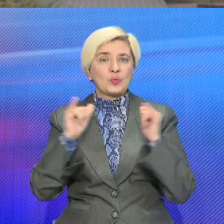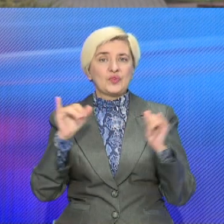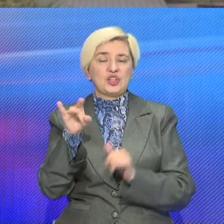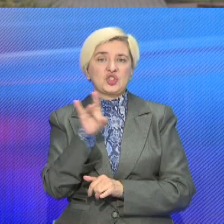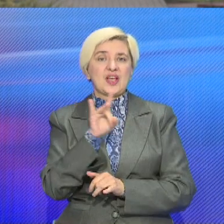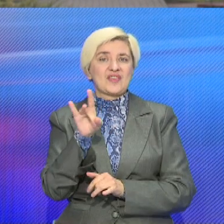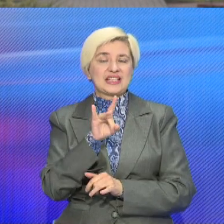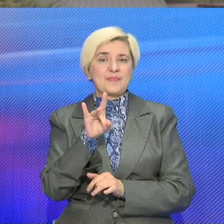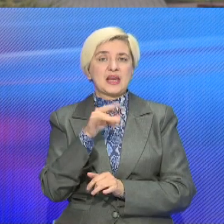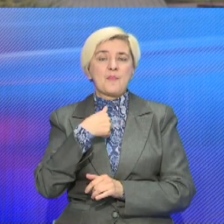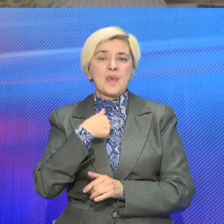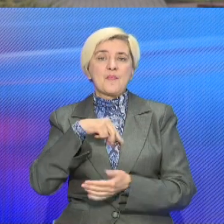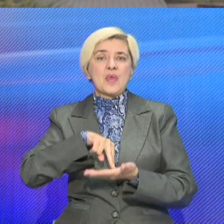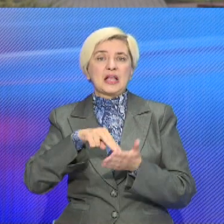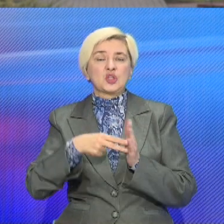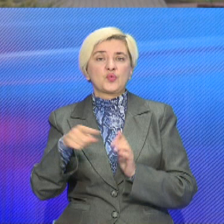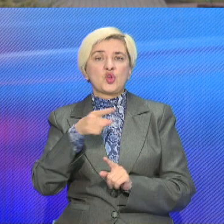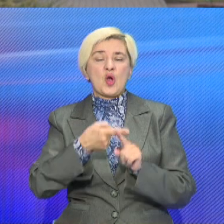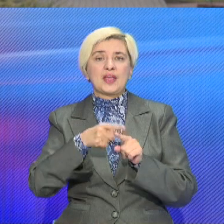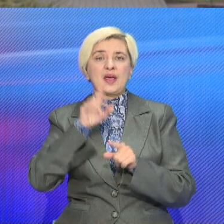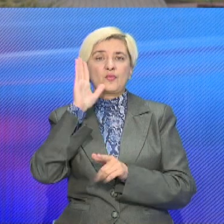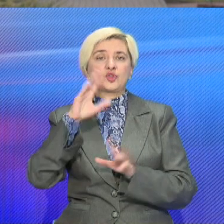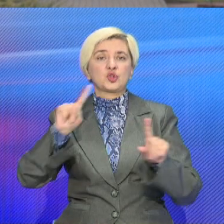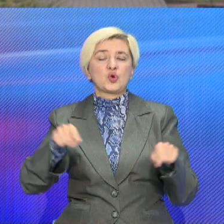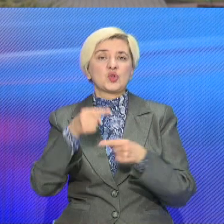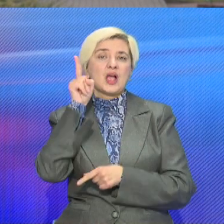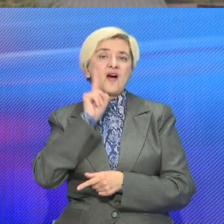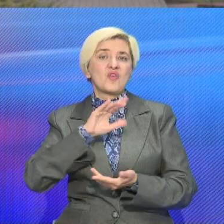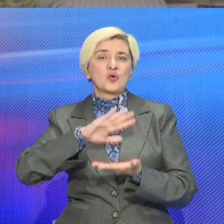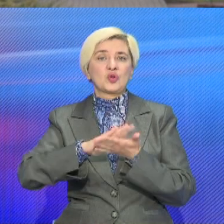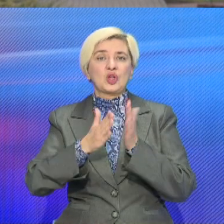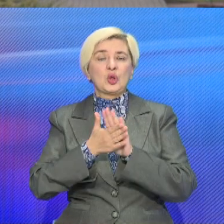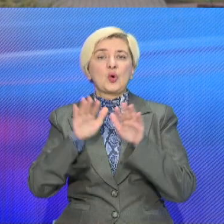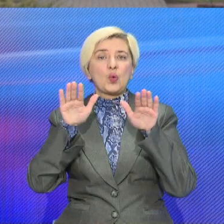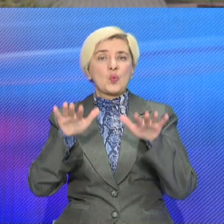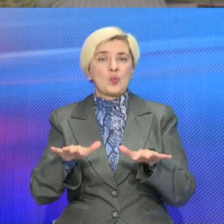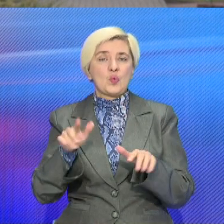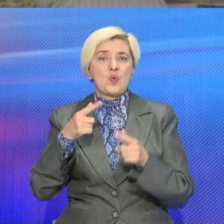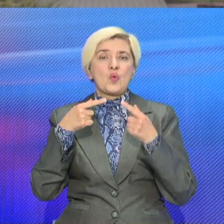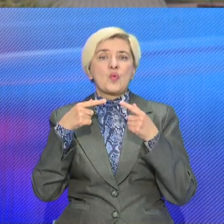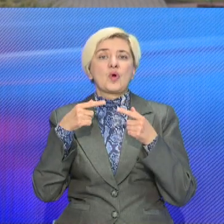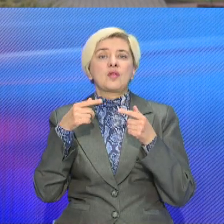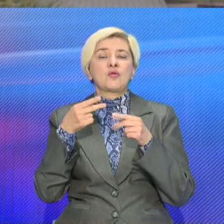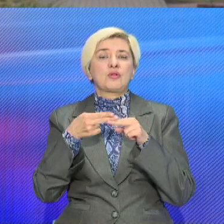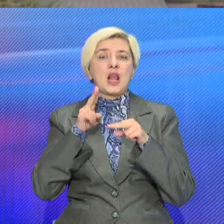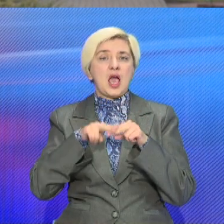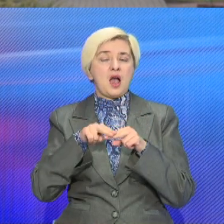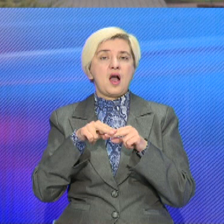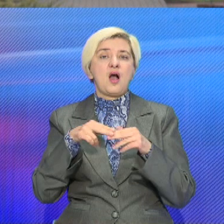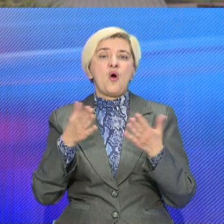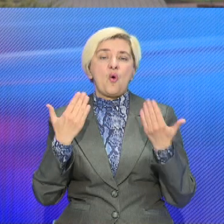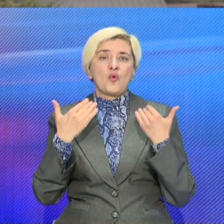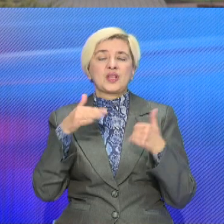размере, у нас мы планируем, что это будет такой создан комфортный уголок для отдыха и для